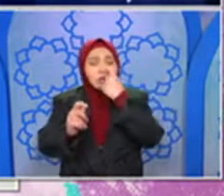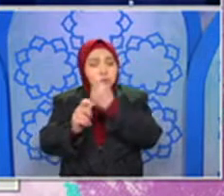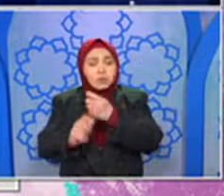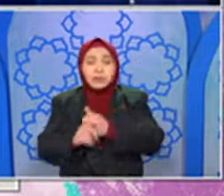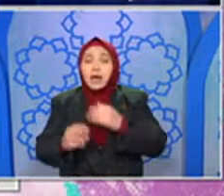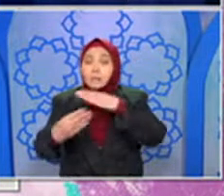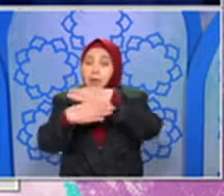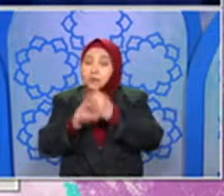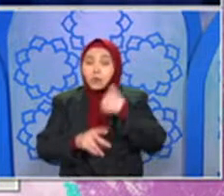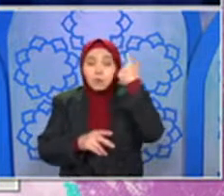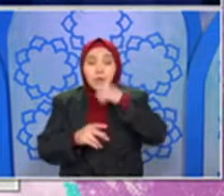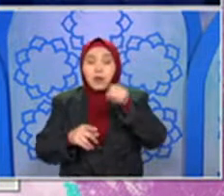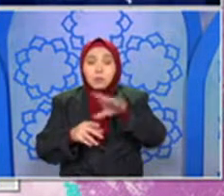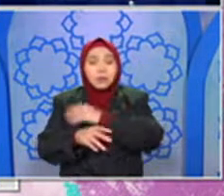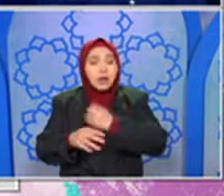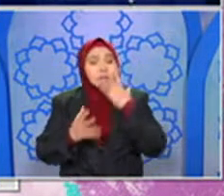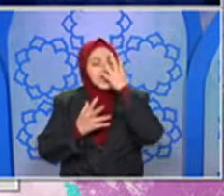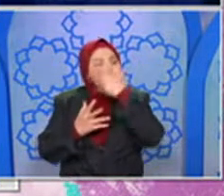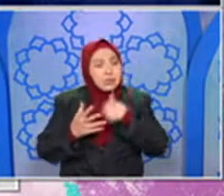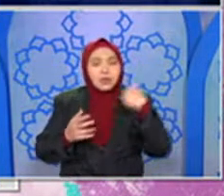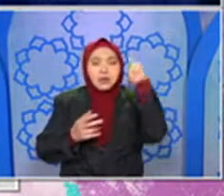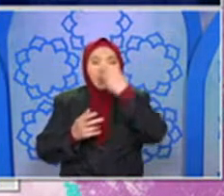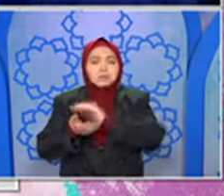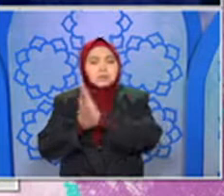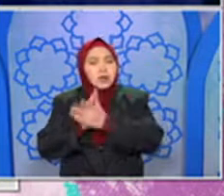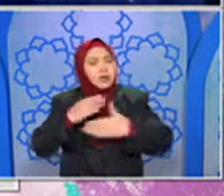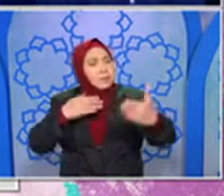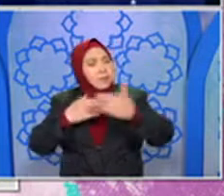فأحسن صوركم وإليه